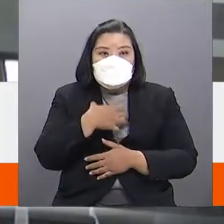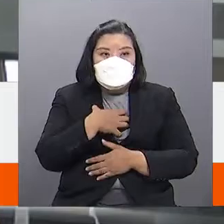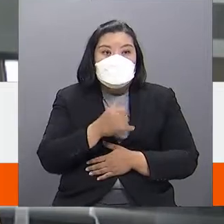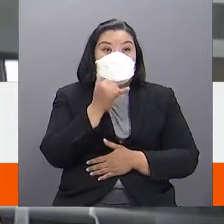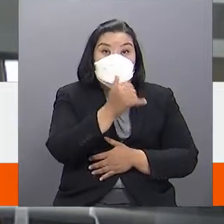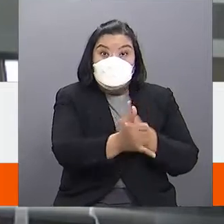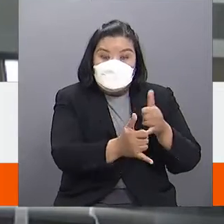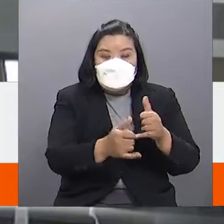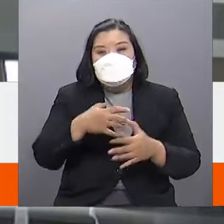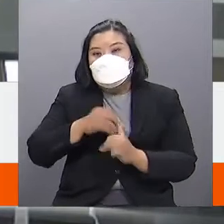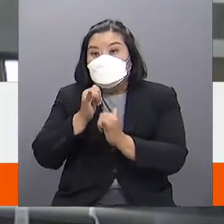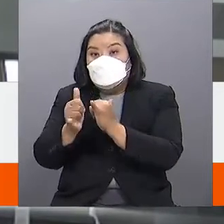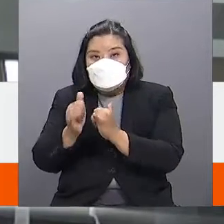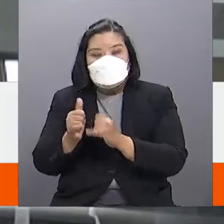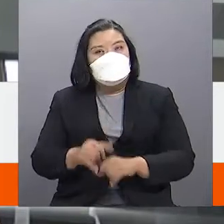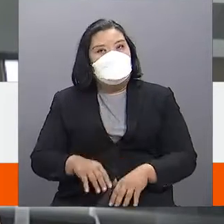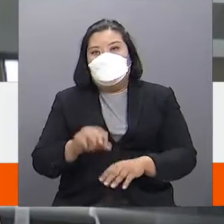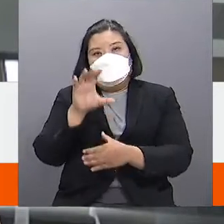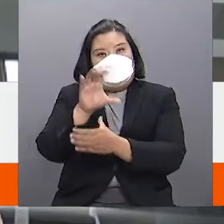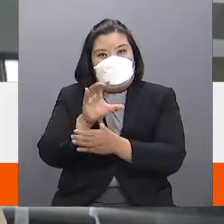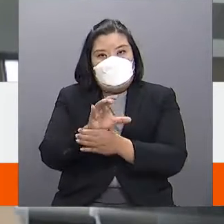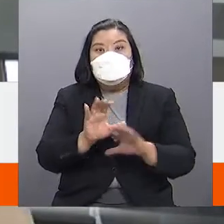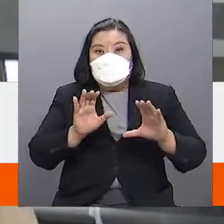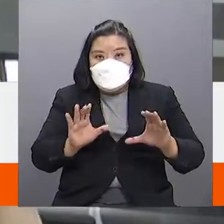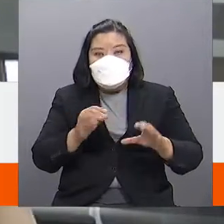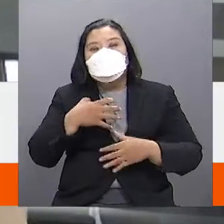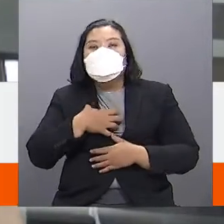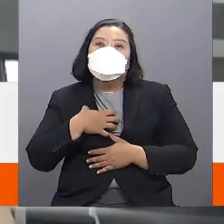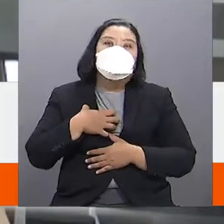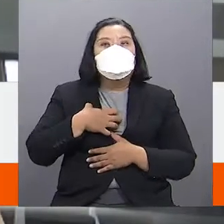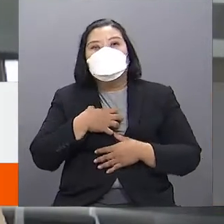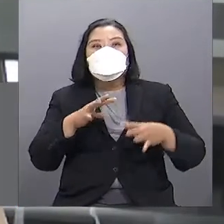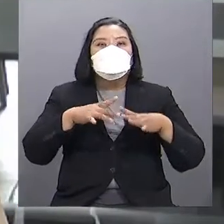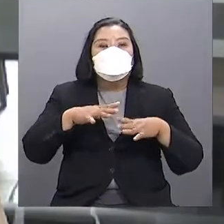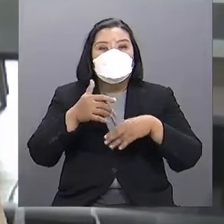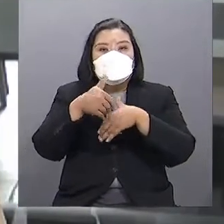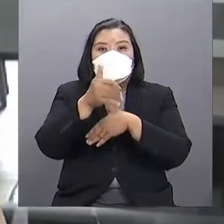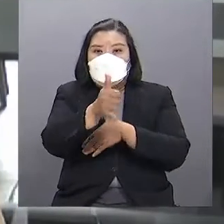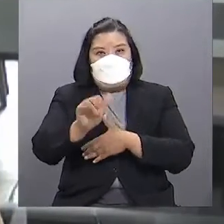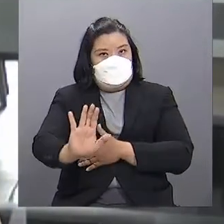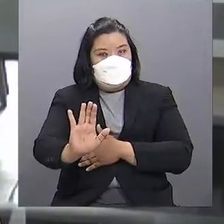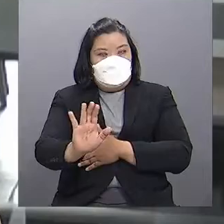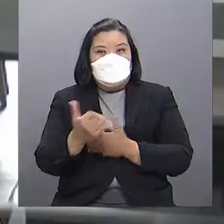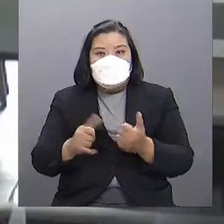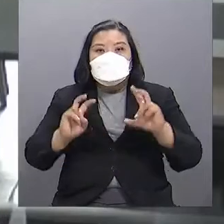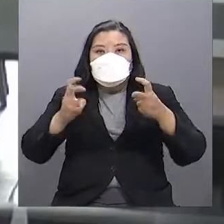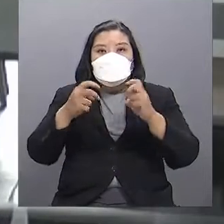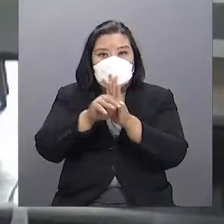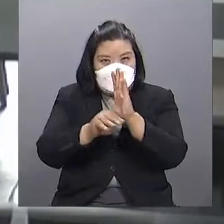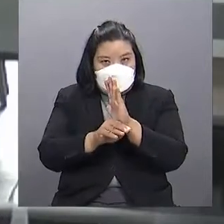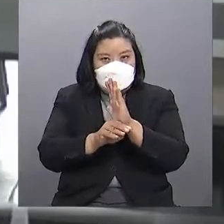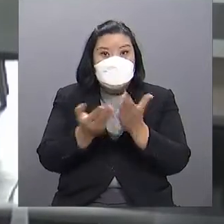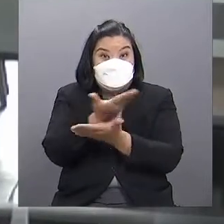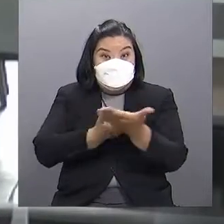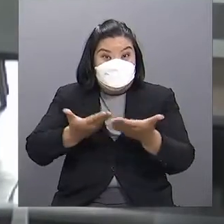ควบคุมกำกับให้อยู่ในเส้นทางแม่แวะโน่นแวะนี่อันนี้ก็ได้มีการพูดคุยกันชัดเจนโดยมีเจ้าหน้าที่ของฝ่